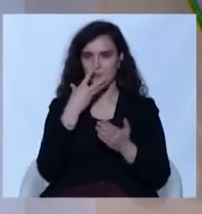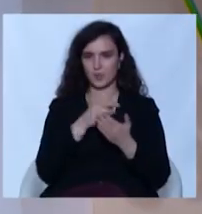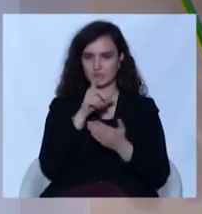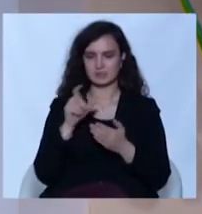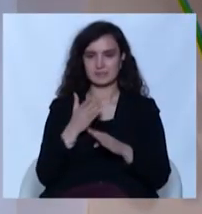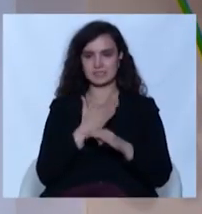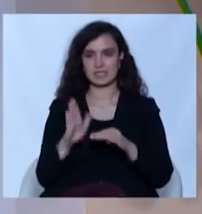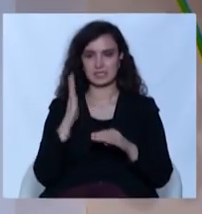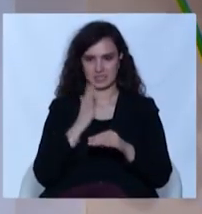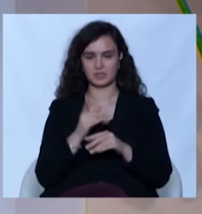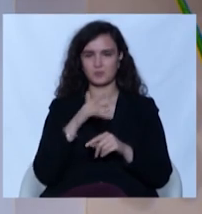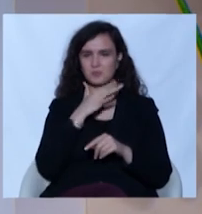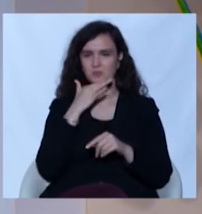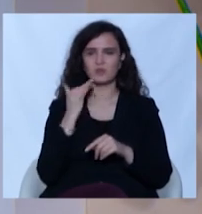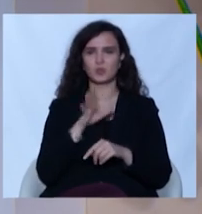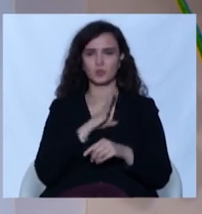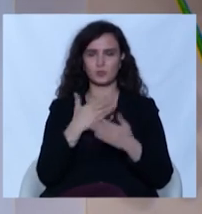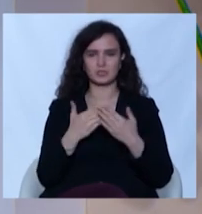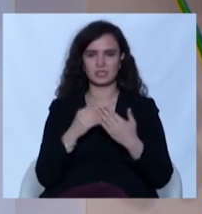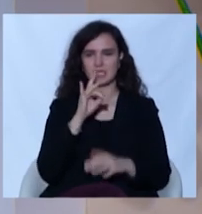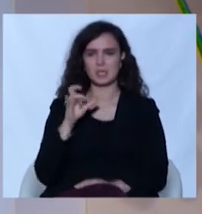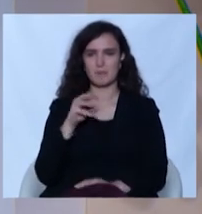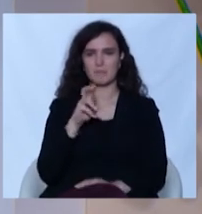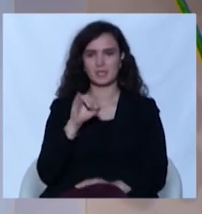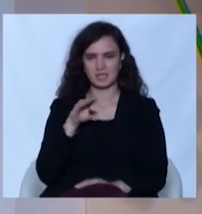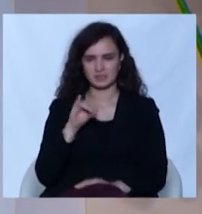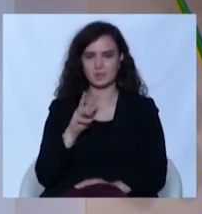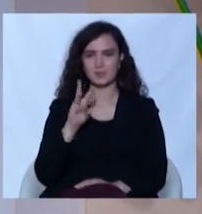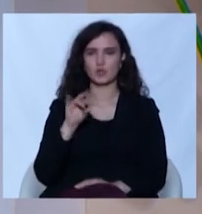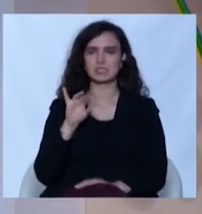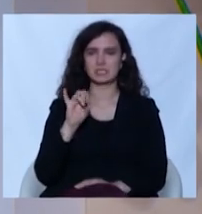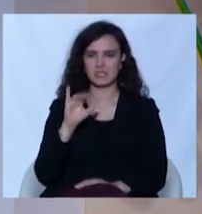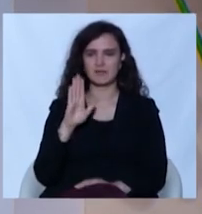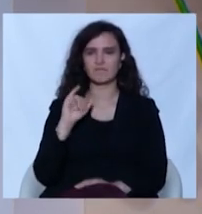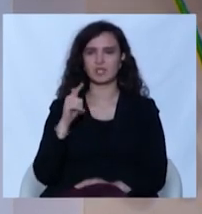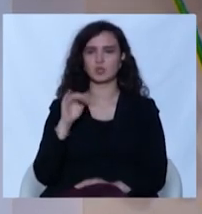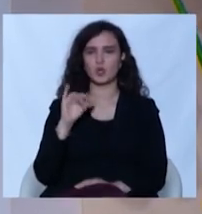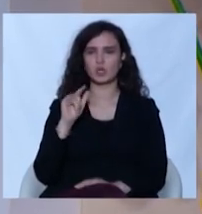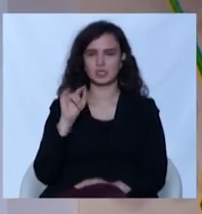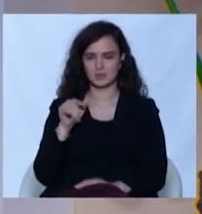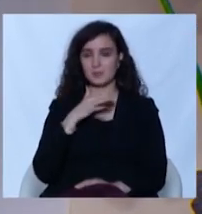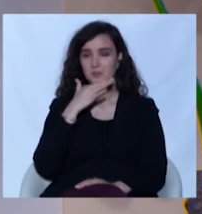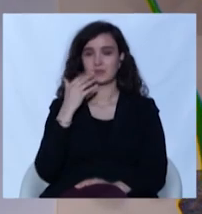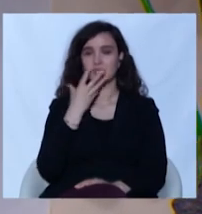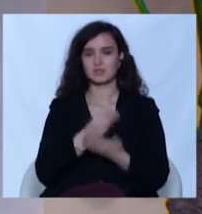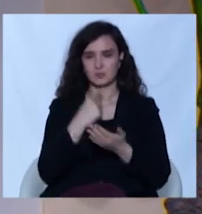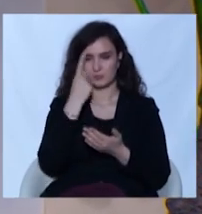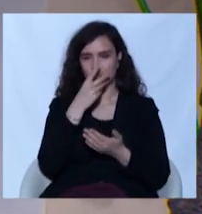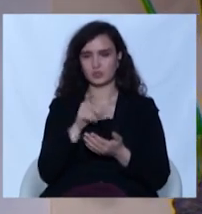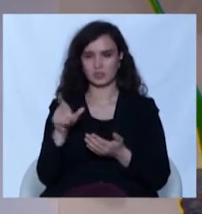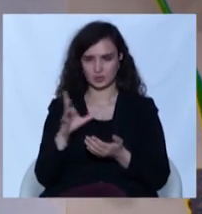ცალკე არიან, ესეთი ბევრი იყო, მაგალითად რემბრანტი, მოდილიანი, ვან გოგს ჰქონდა თავისი ბევრი